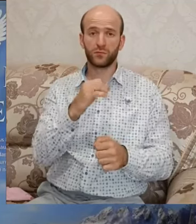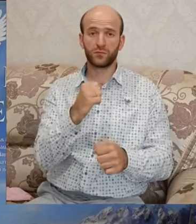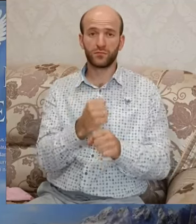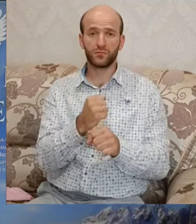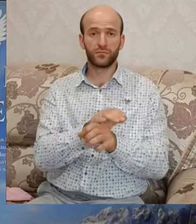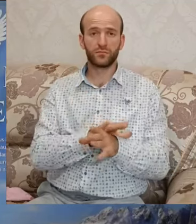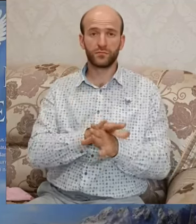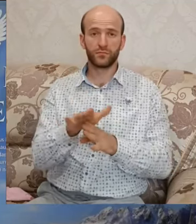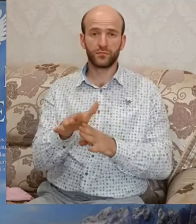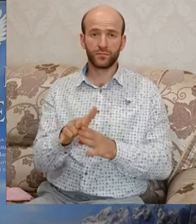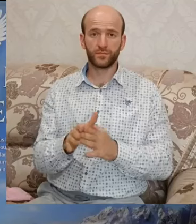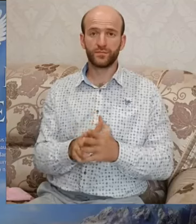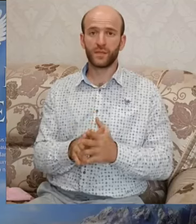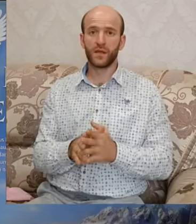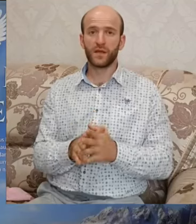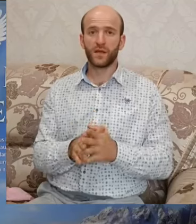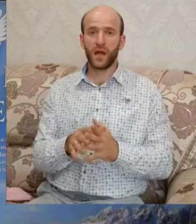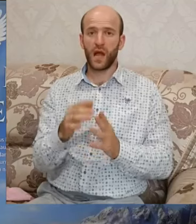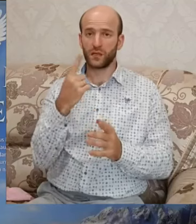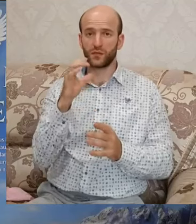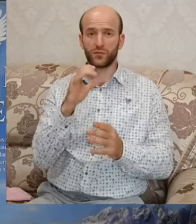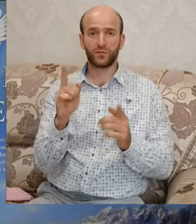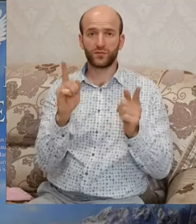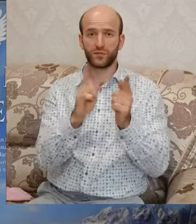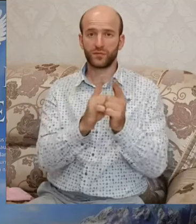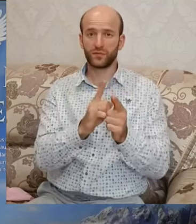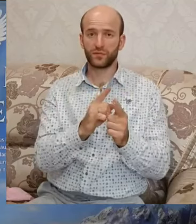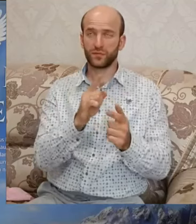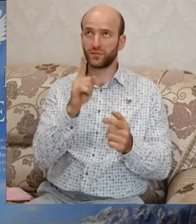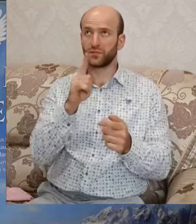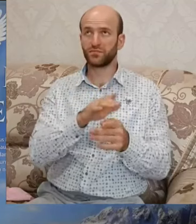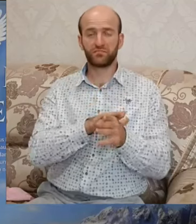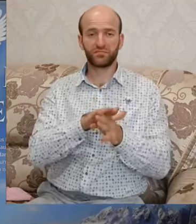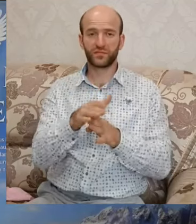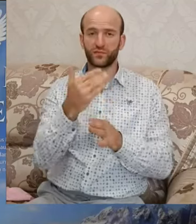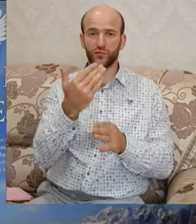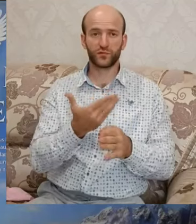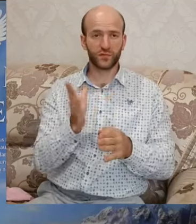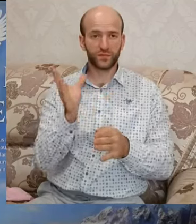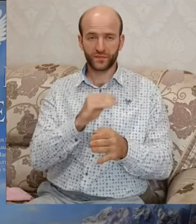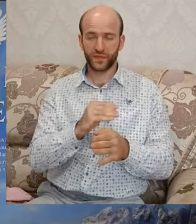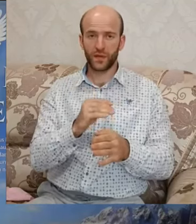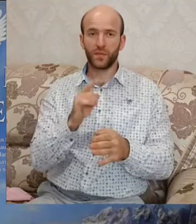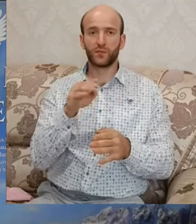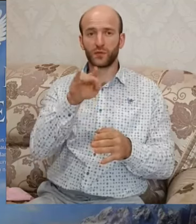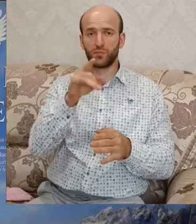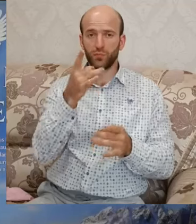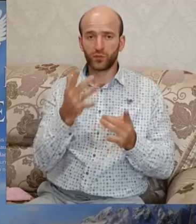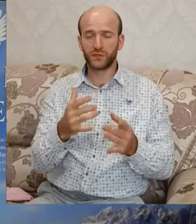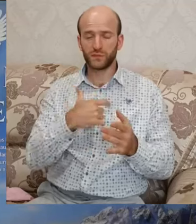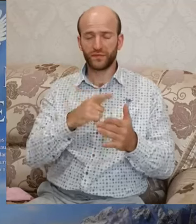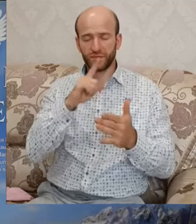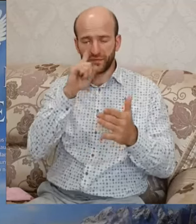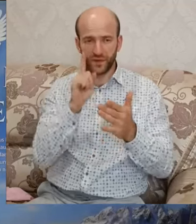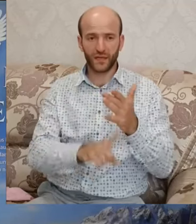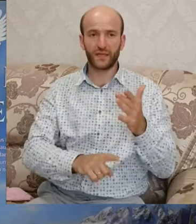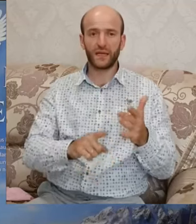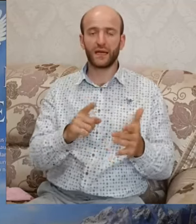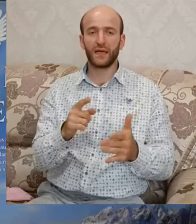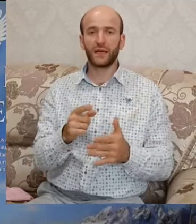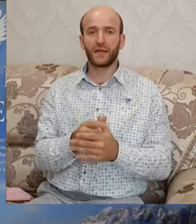что поэтому только верь. Aš dar kartą jūs sveikinu visus. Я ещё раз приветствую вас всех. Atvykus į konferenciją su